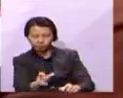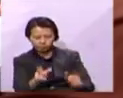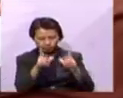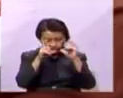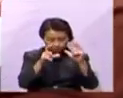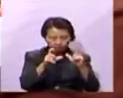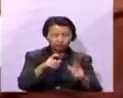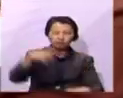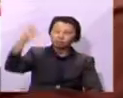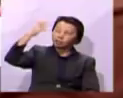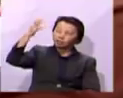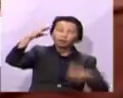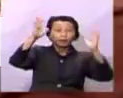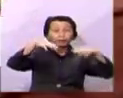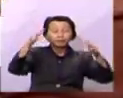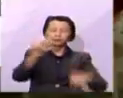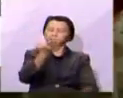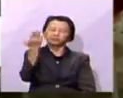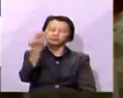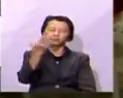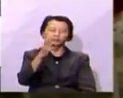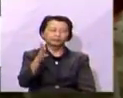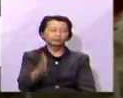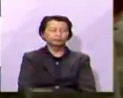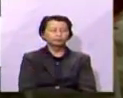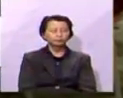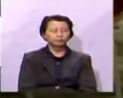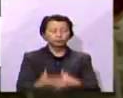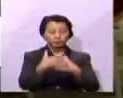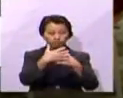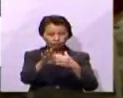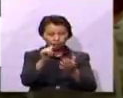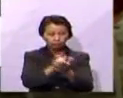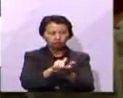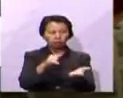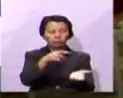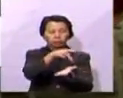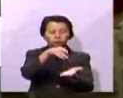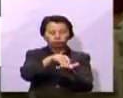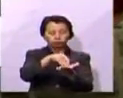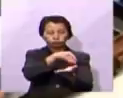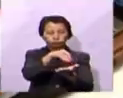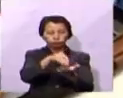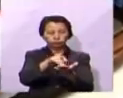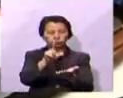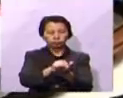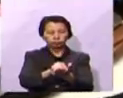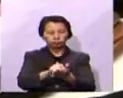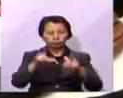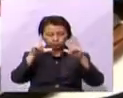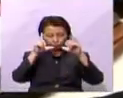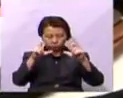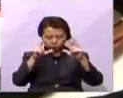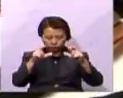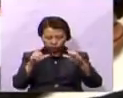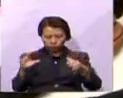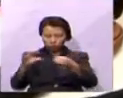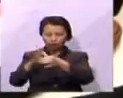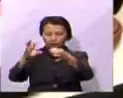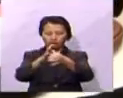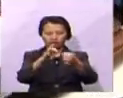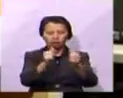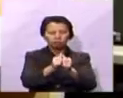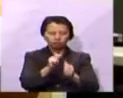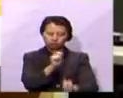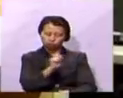Hujan, panas itu semua biasalah, ada lah. Selepas itu, pusat media menjadi tempat visual dan foto tersebut digabungkan dengan